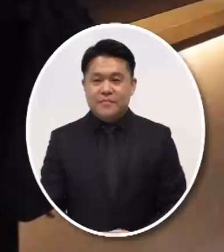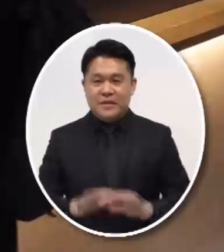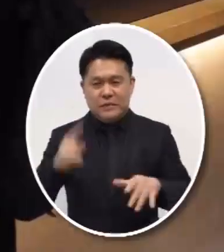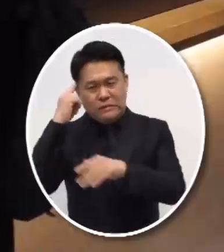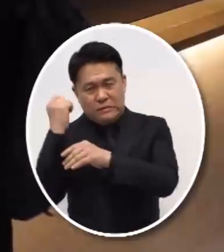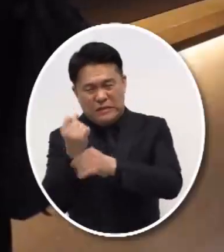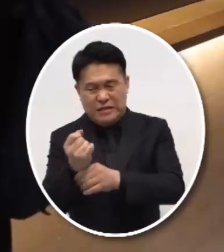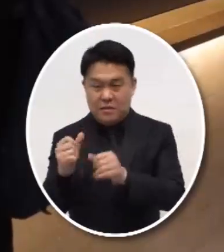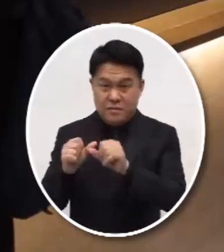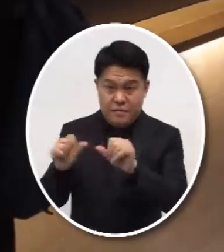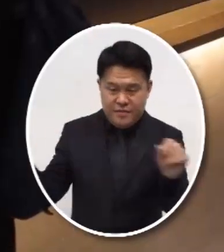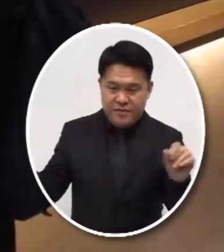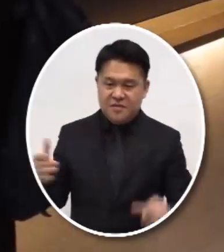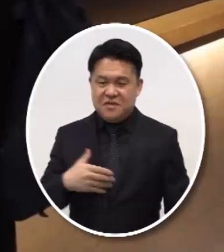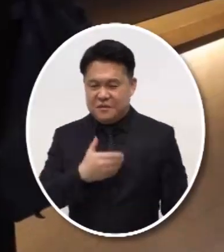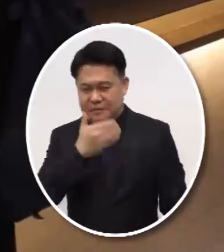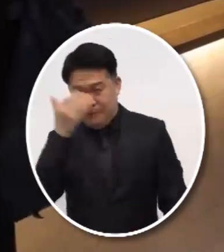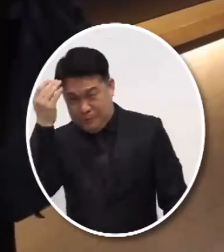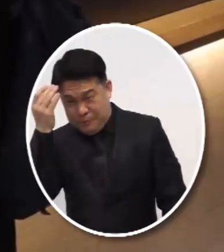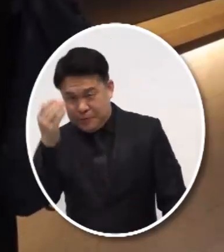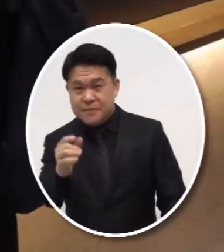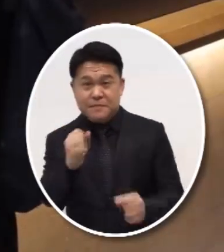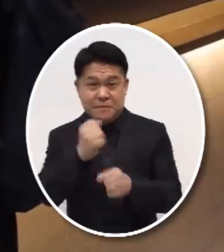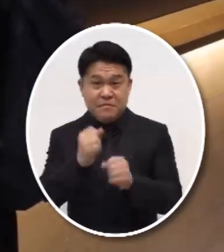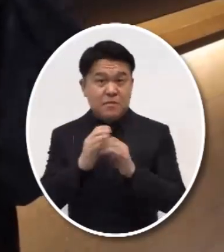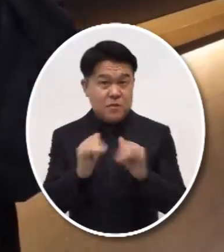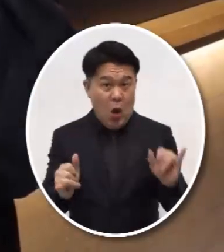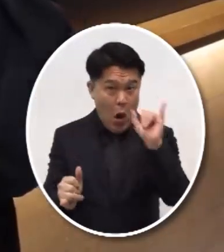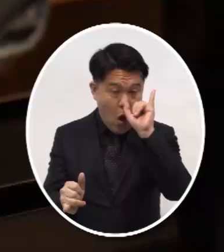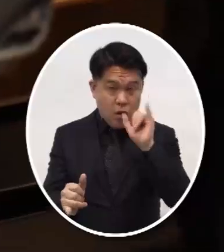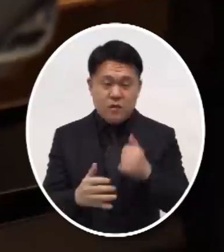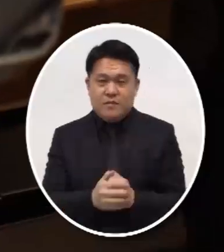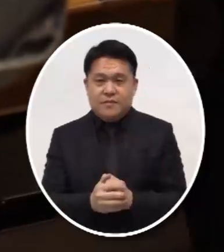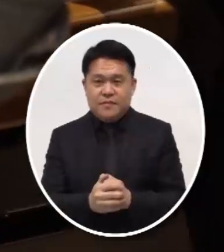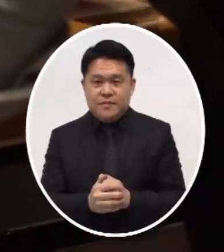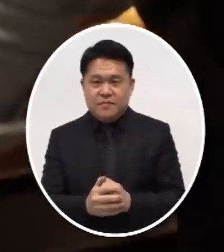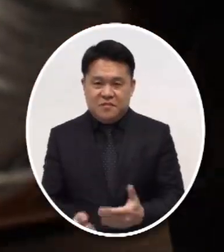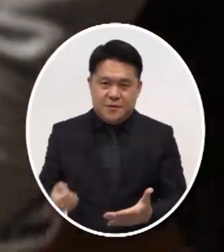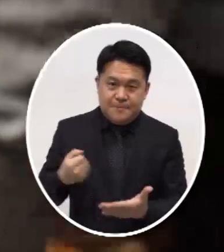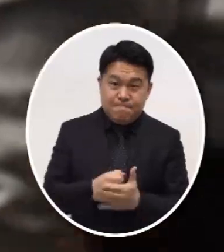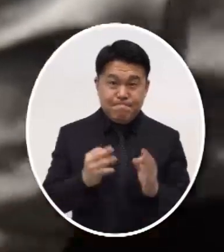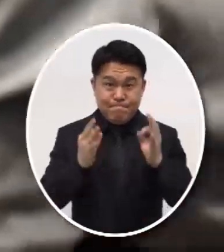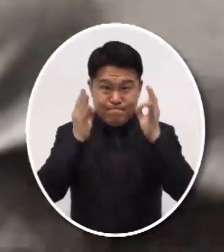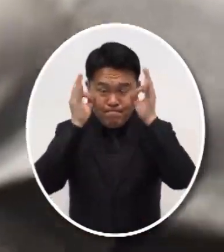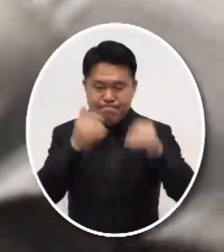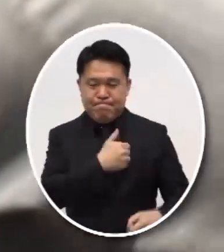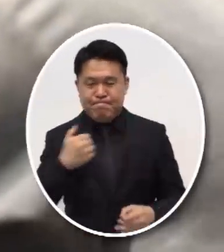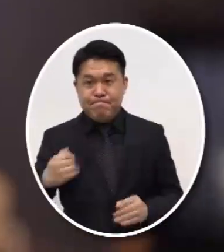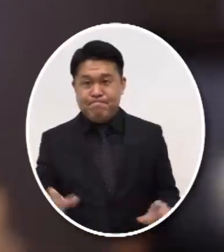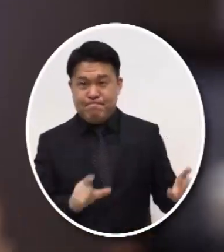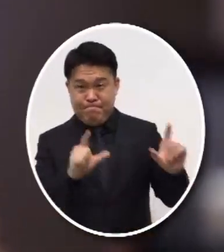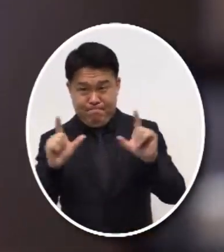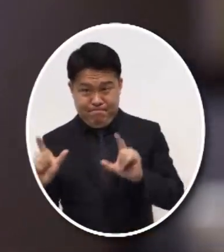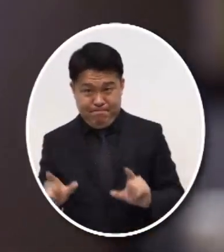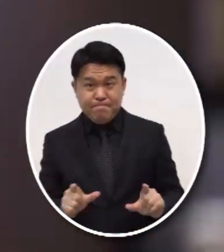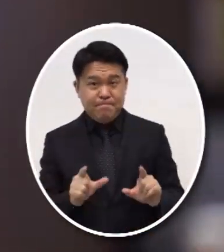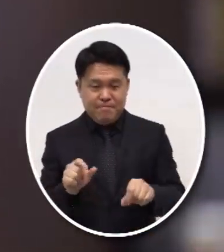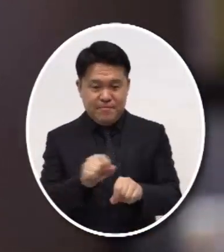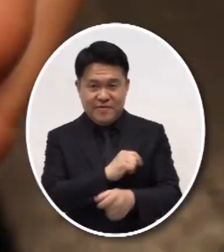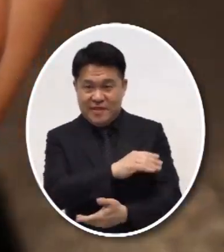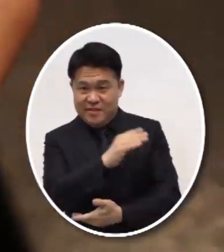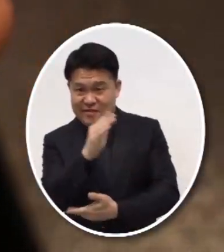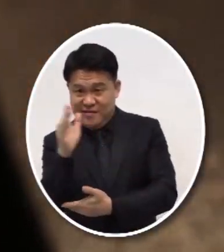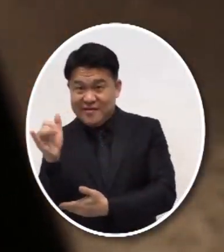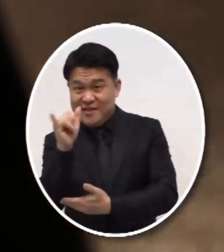세상의 편견을 넘어 자신의 꿈을 개척한 사람들이 있습니다. 용기와 노력으로 당당한 삶을 일궈낸 특별한